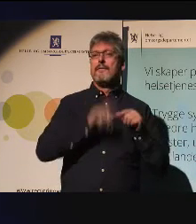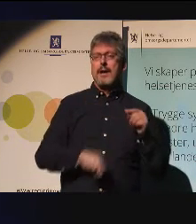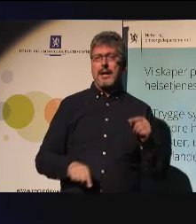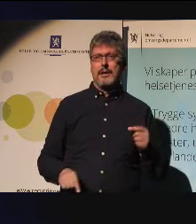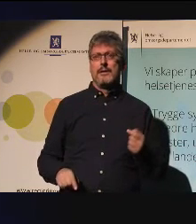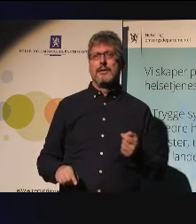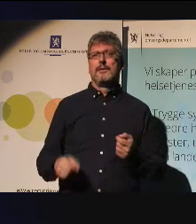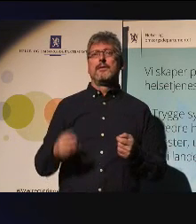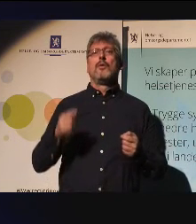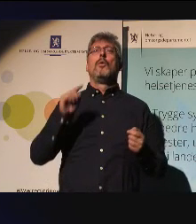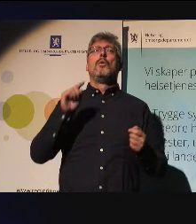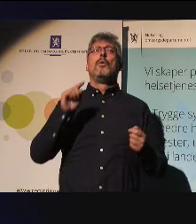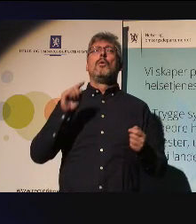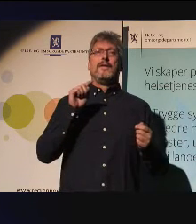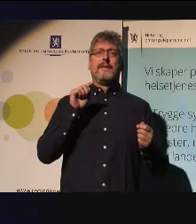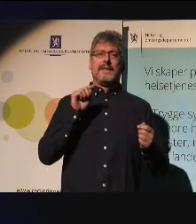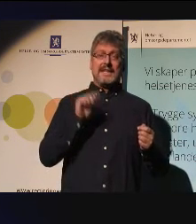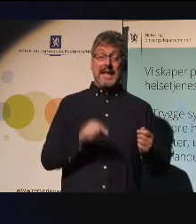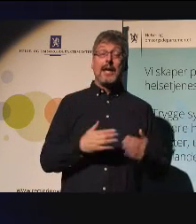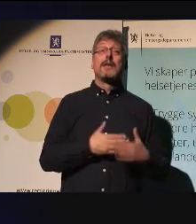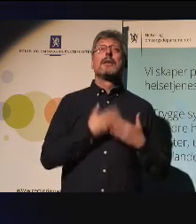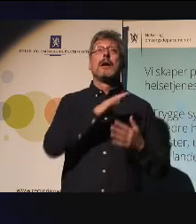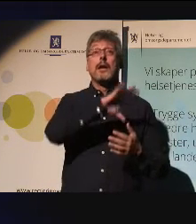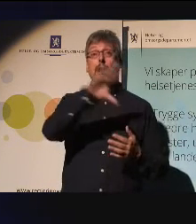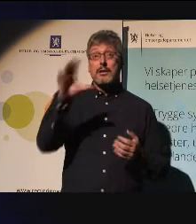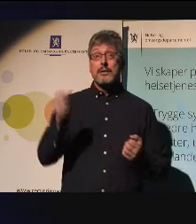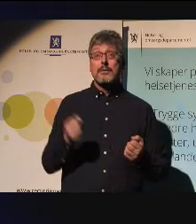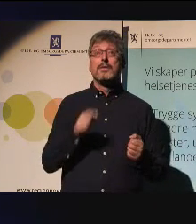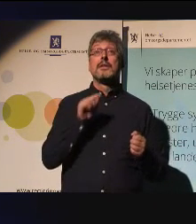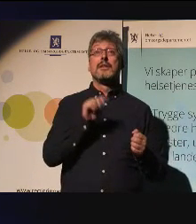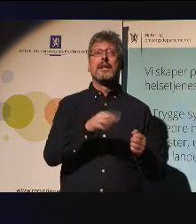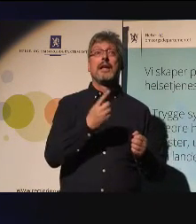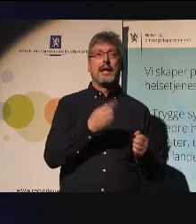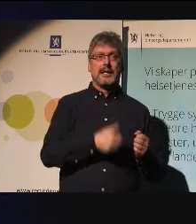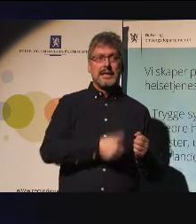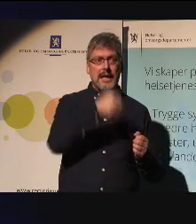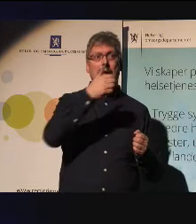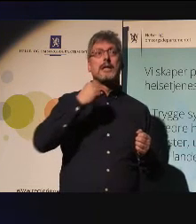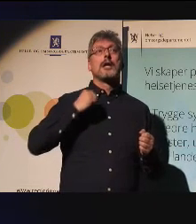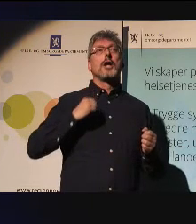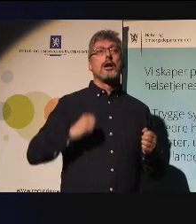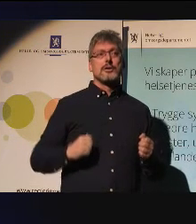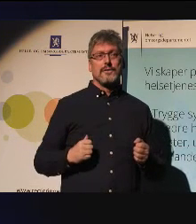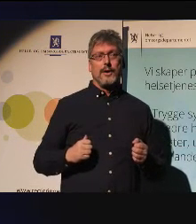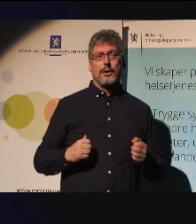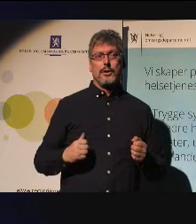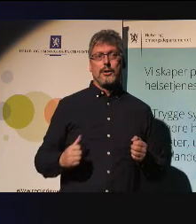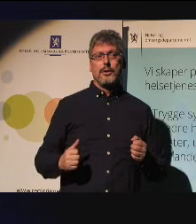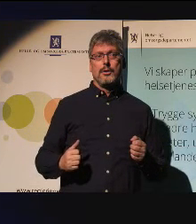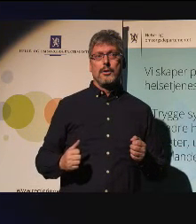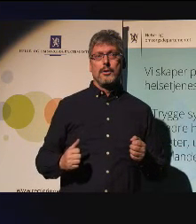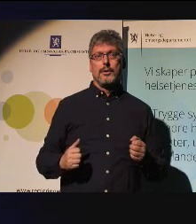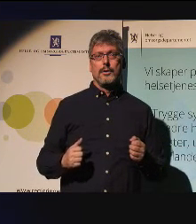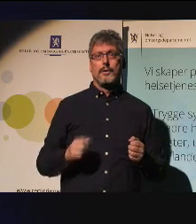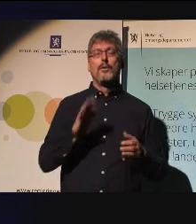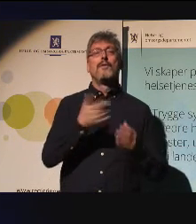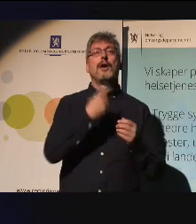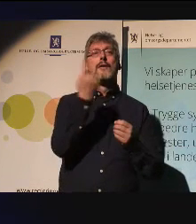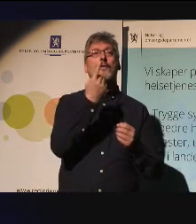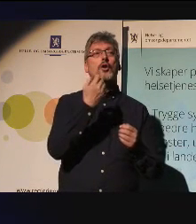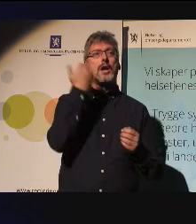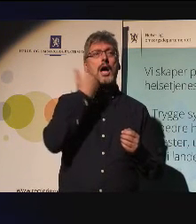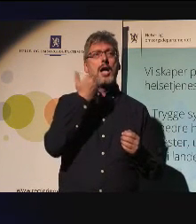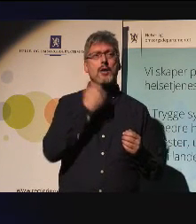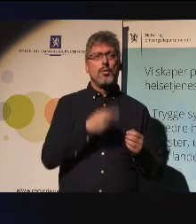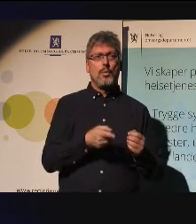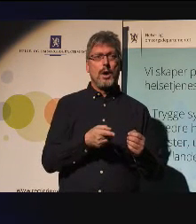det, kjære alle sammen, det er et lederansvar. Og fra 1. januar kommer vi da